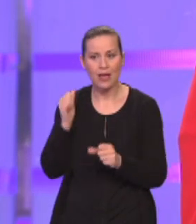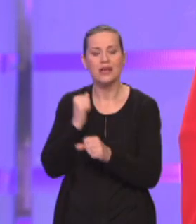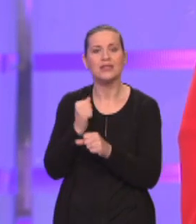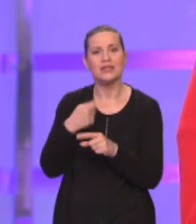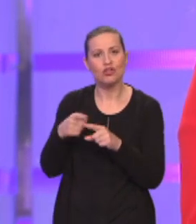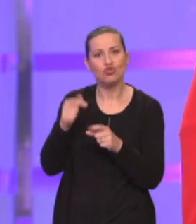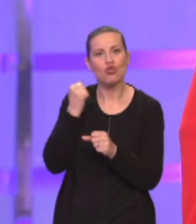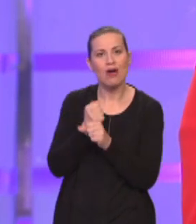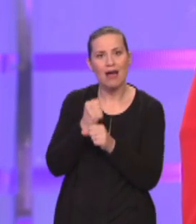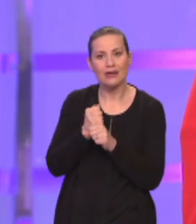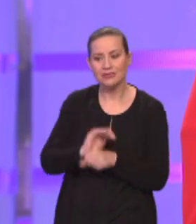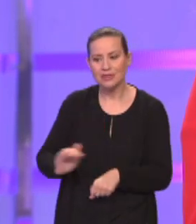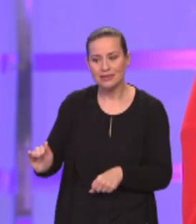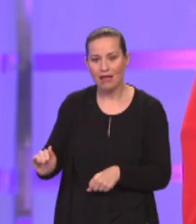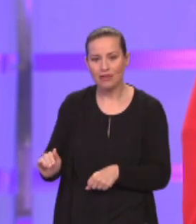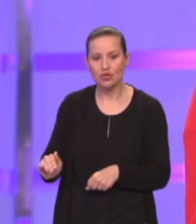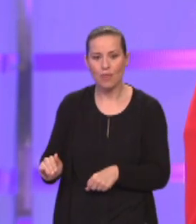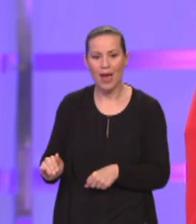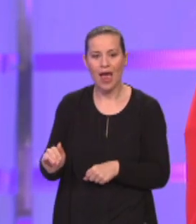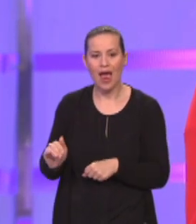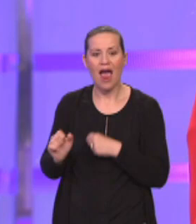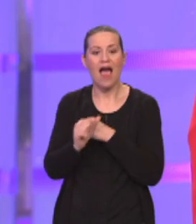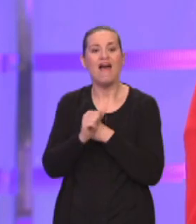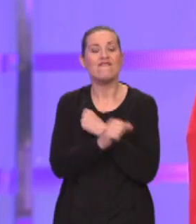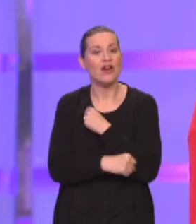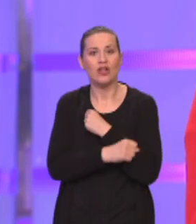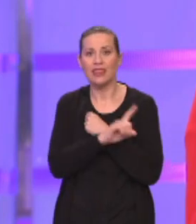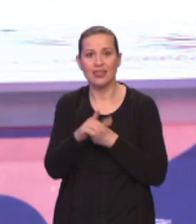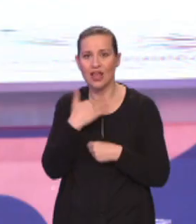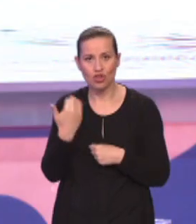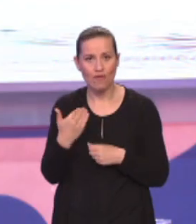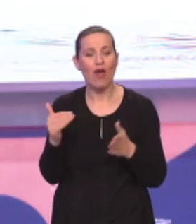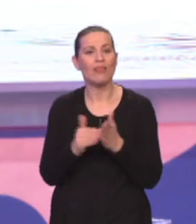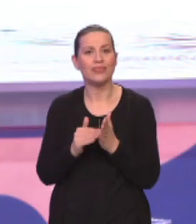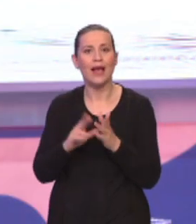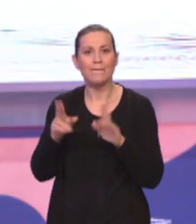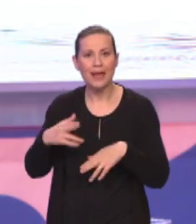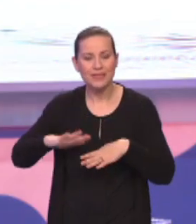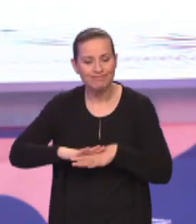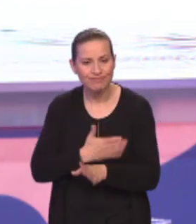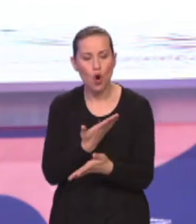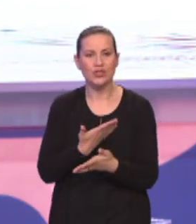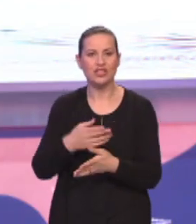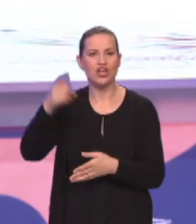djecom jedan fakultet nije dovoljno. Moramo najprije imati empatija i znanje.